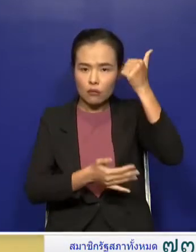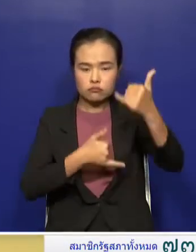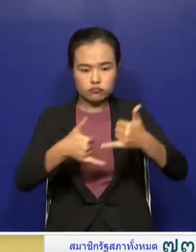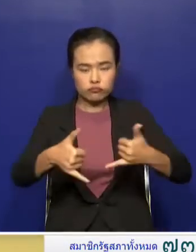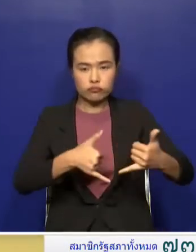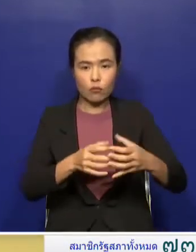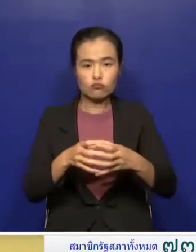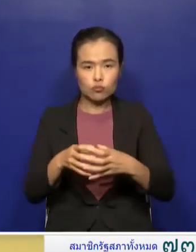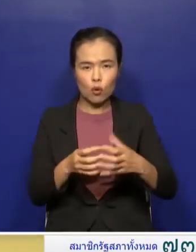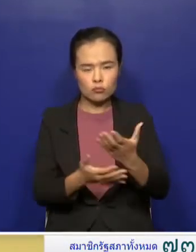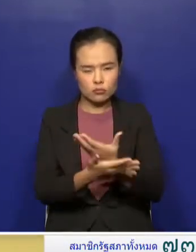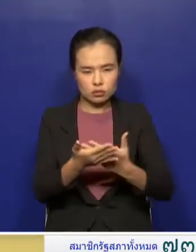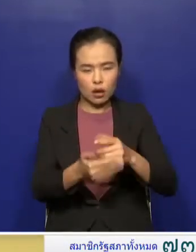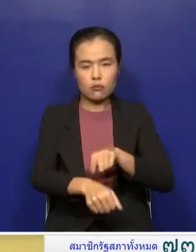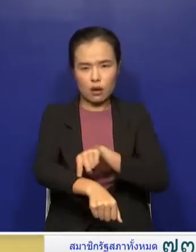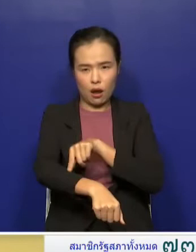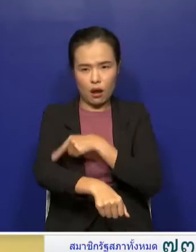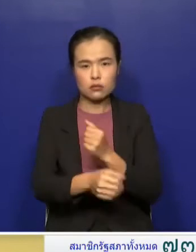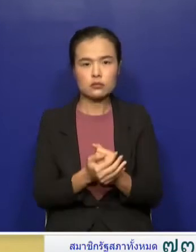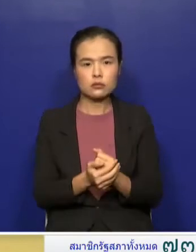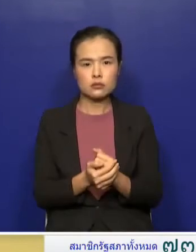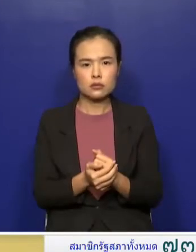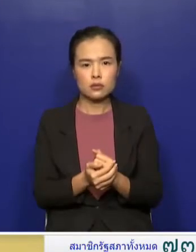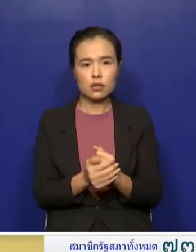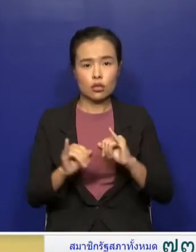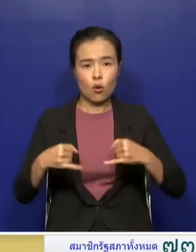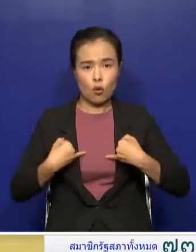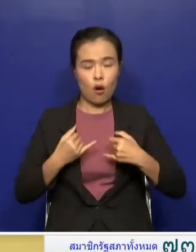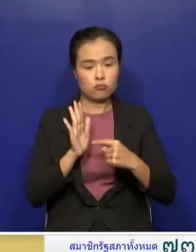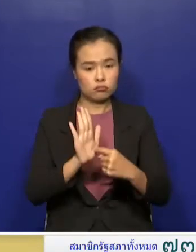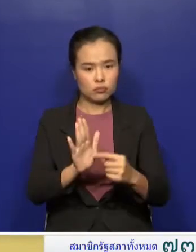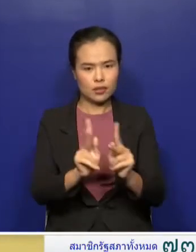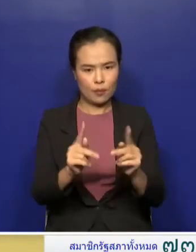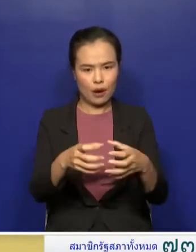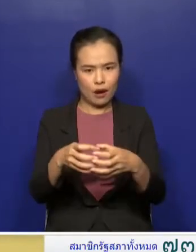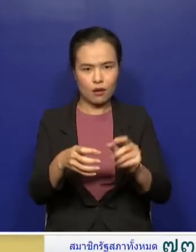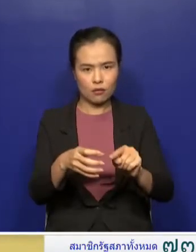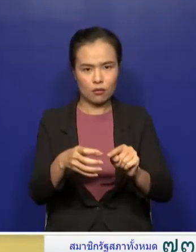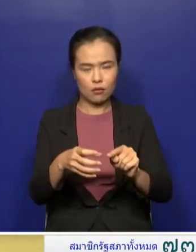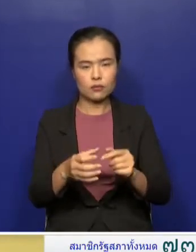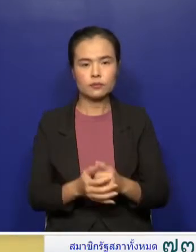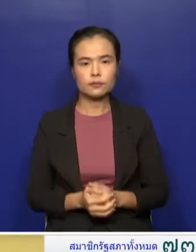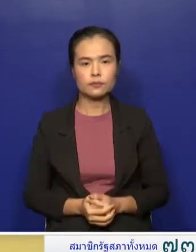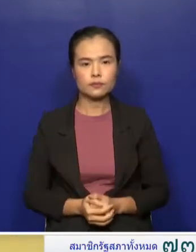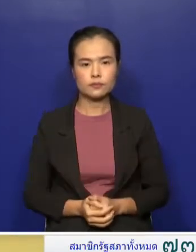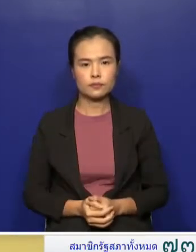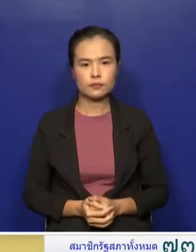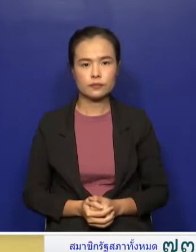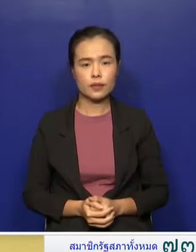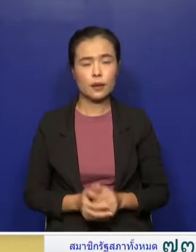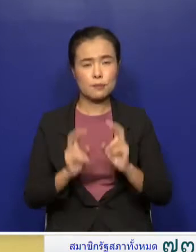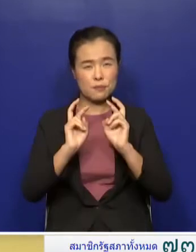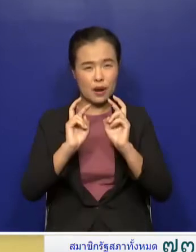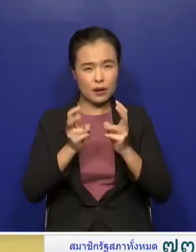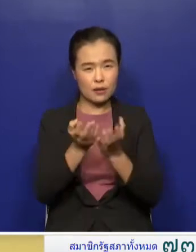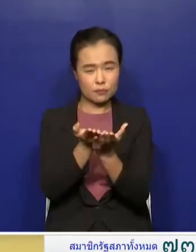ก็พี่หน้ากันนานเจ้าของโยตี้ที่ยื่นวันนี้ก็อยู่ในกันมาชนกันด้วยจำไปบุญก็อยู่อ่ะประเด็นว่าแก้